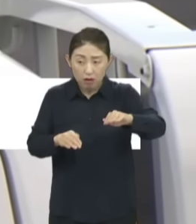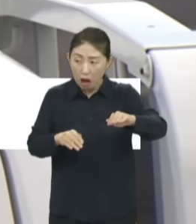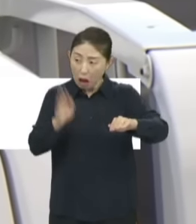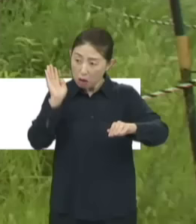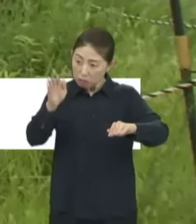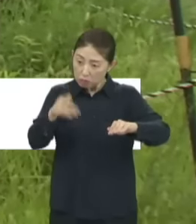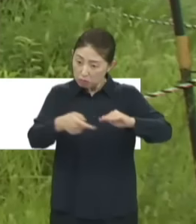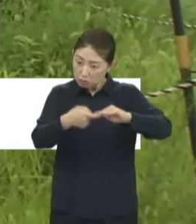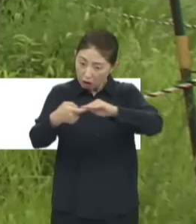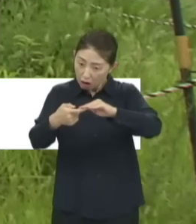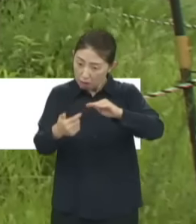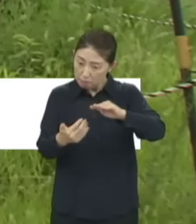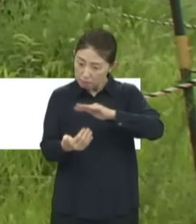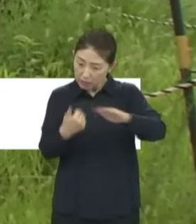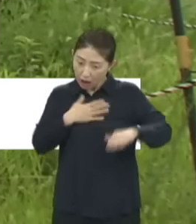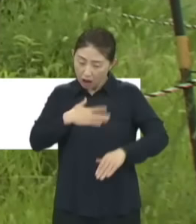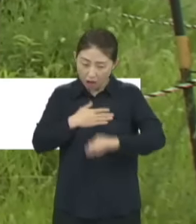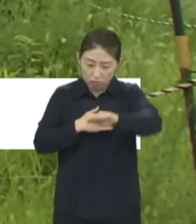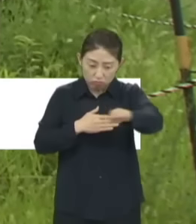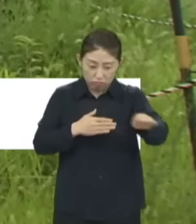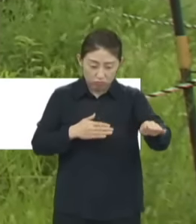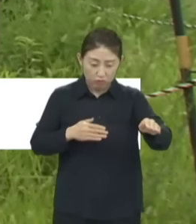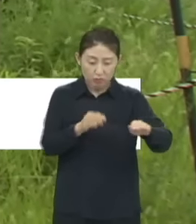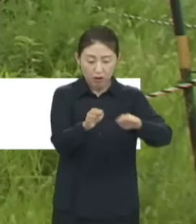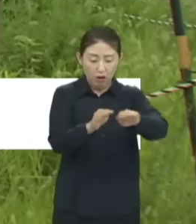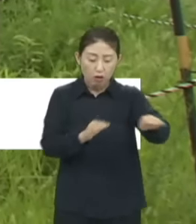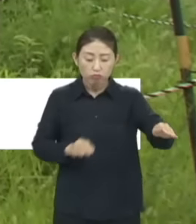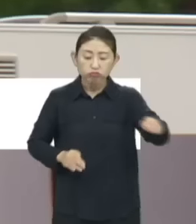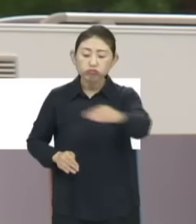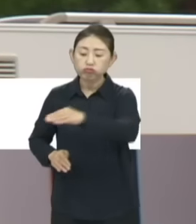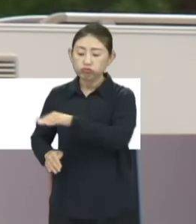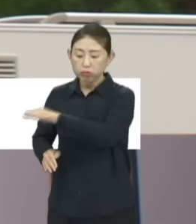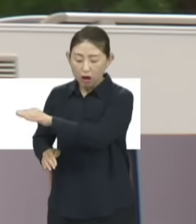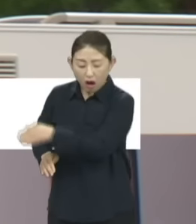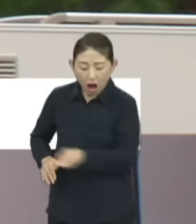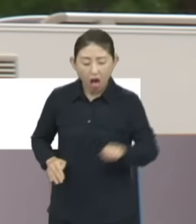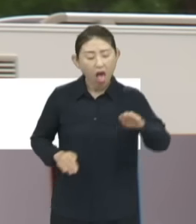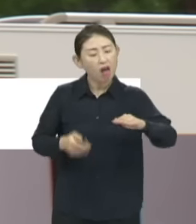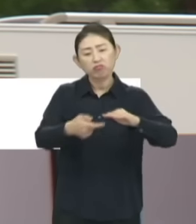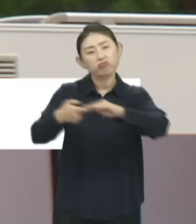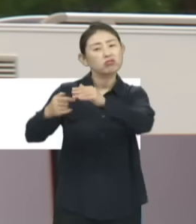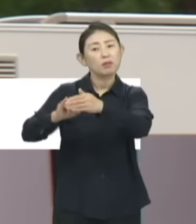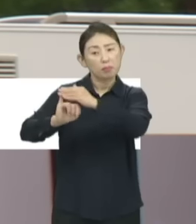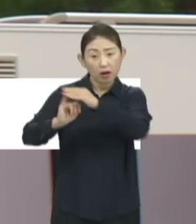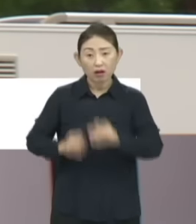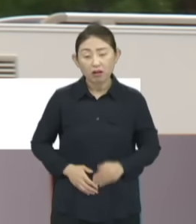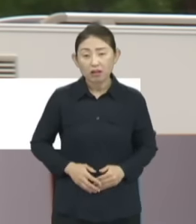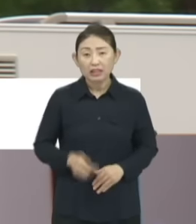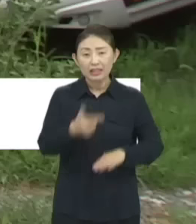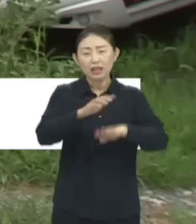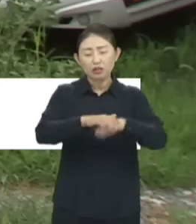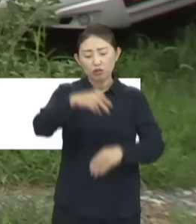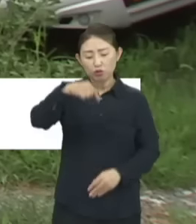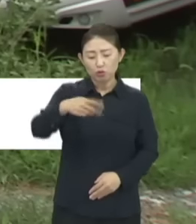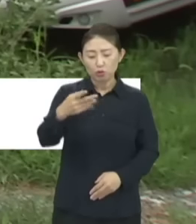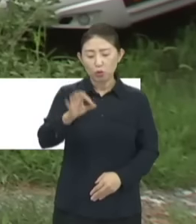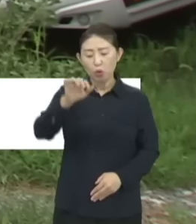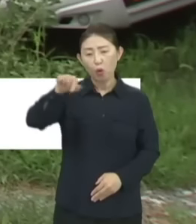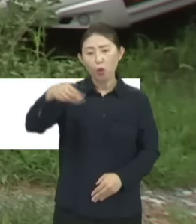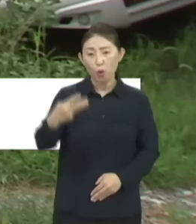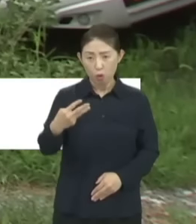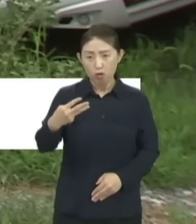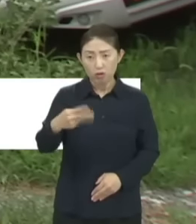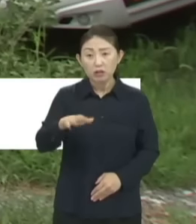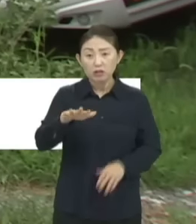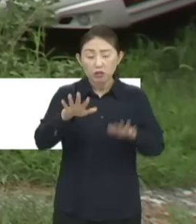근거가 사라집니다. 이를 악용해 대전시 수통골 인근의 한 공영주차장에는 캠핑카와 카라반들이 매달 잠시